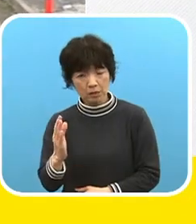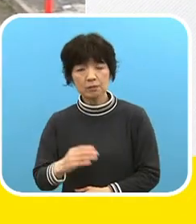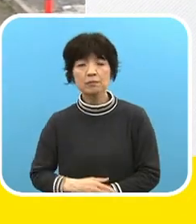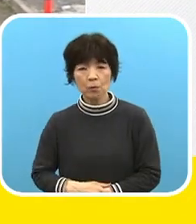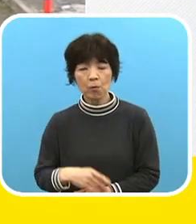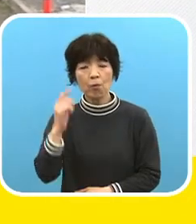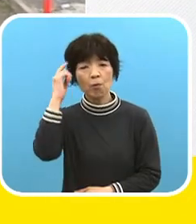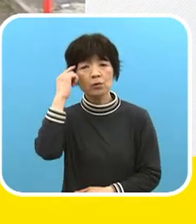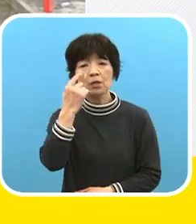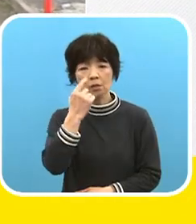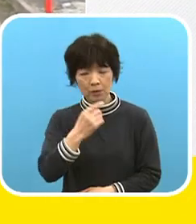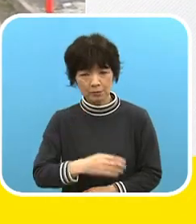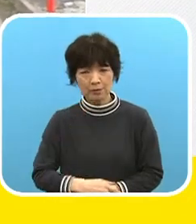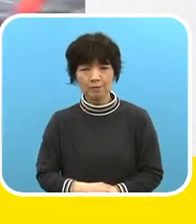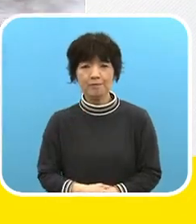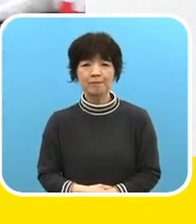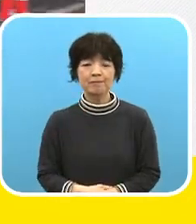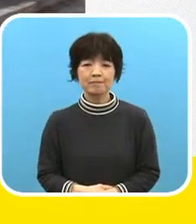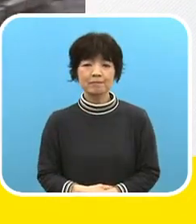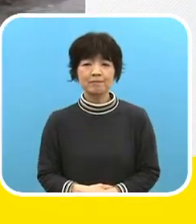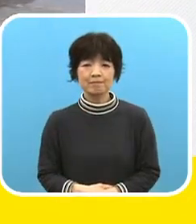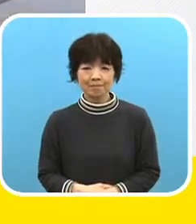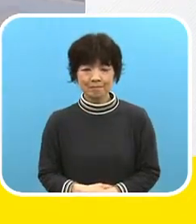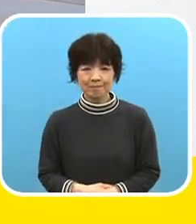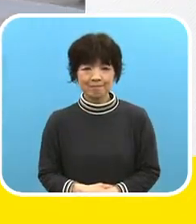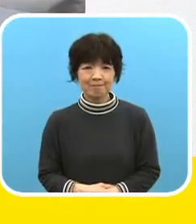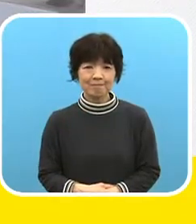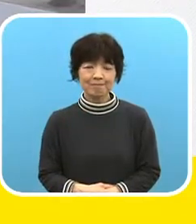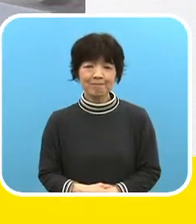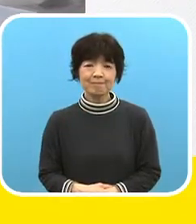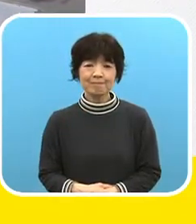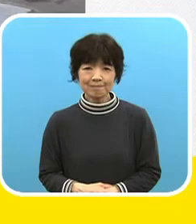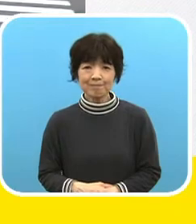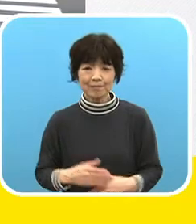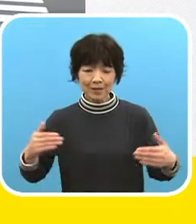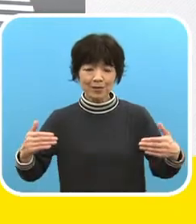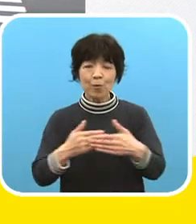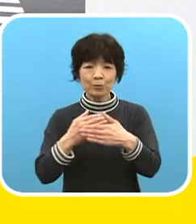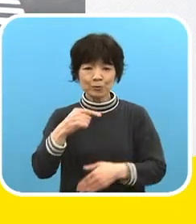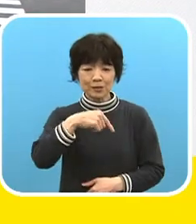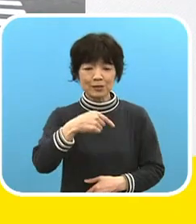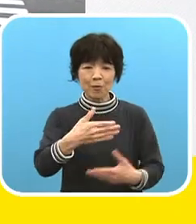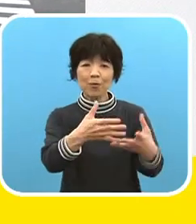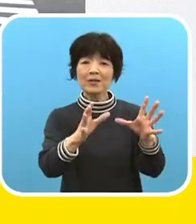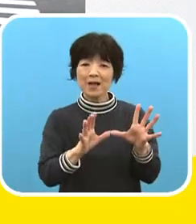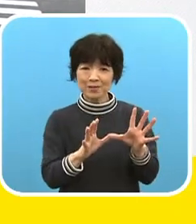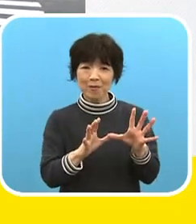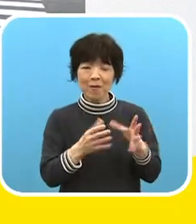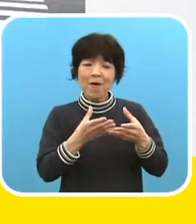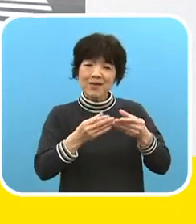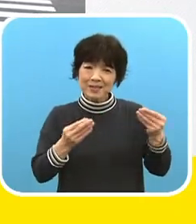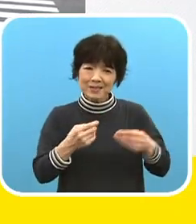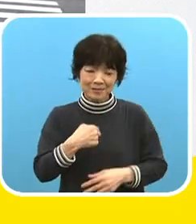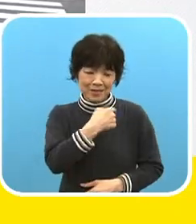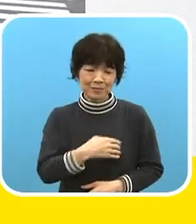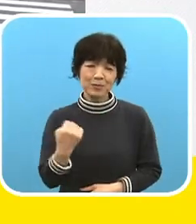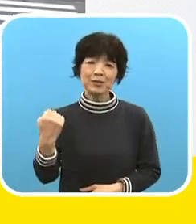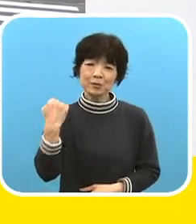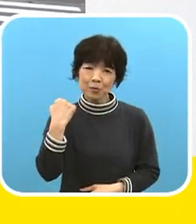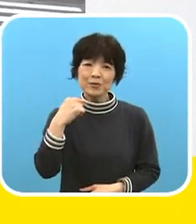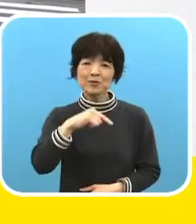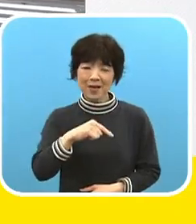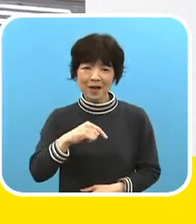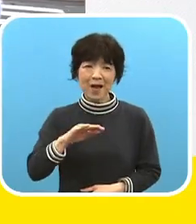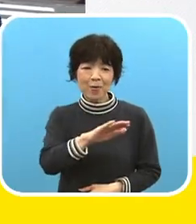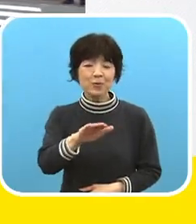かなと思ってます。 おはようございます。 交通指導隊の優しくて強い思いが子どもたちの